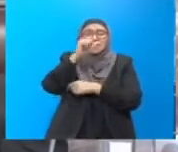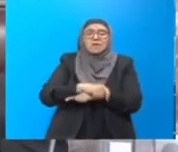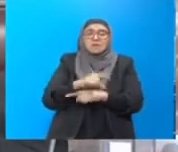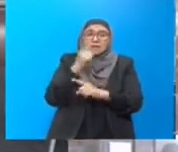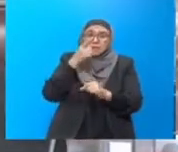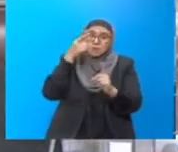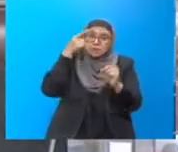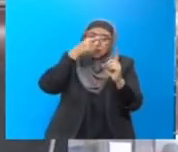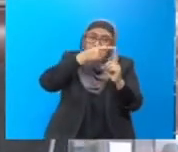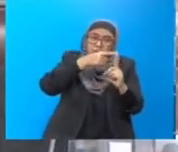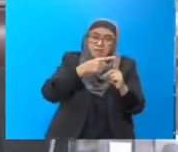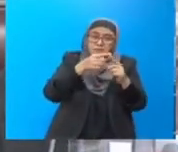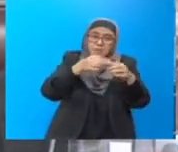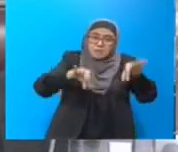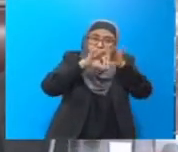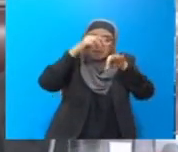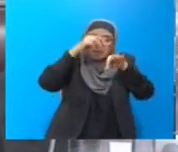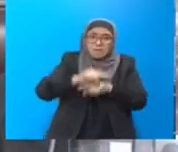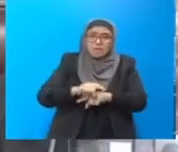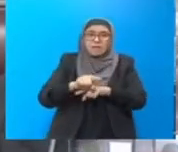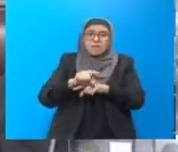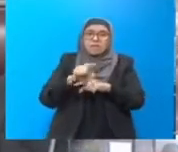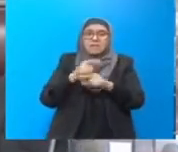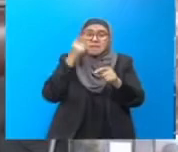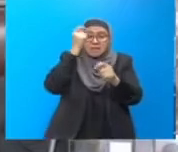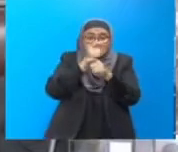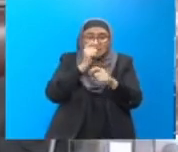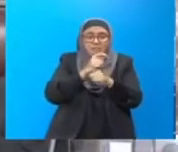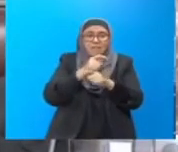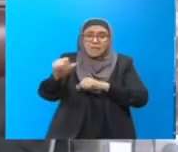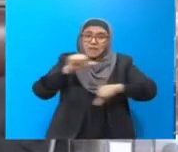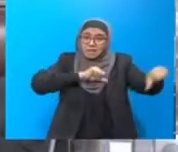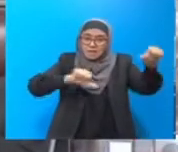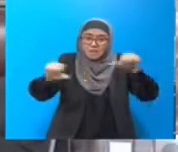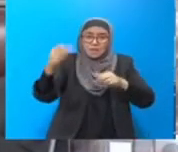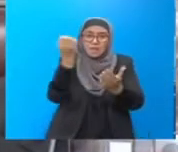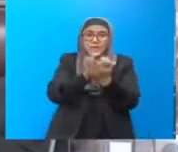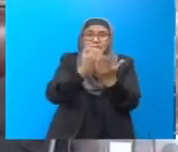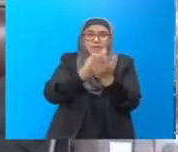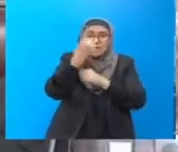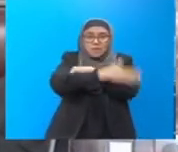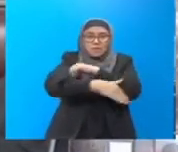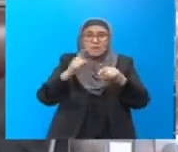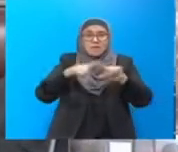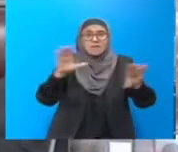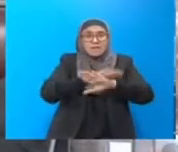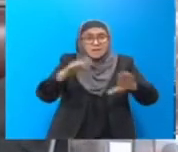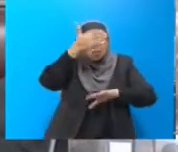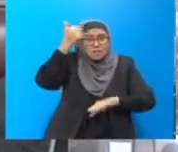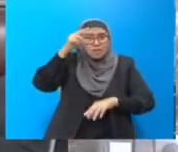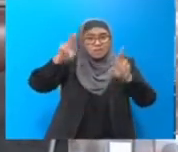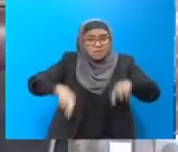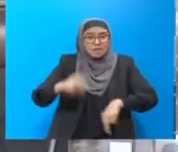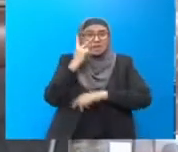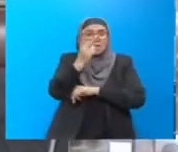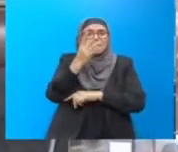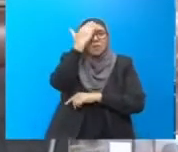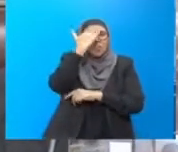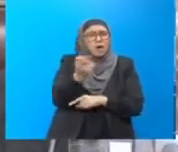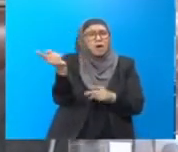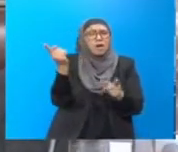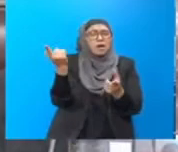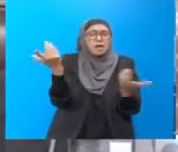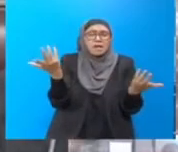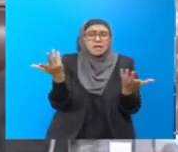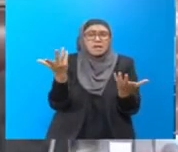Dalam menentukan kehebatan ekonomi sebuah negara tetapi kita mistis jangan lupa bahwa rakyat melihat Kenapa mereka dilepaskan